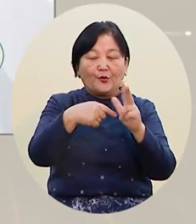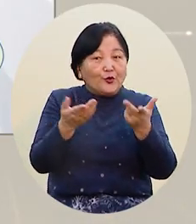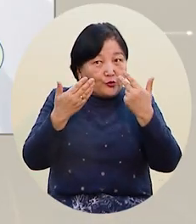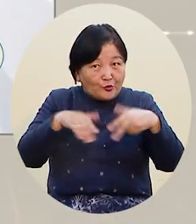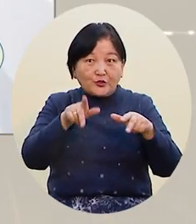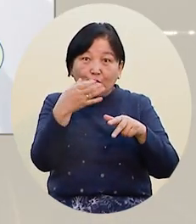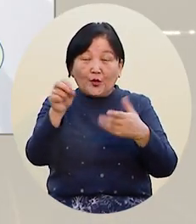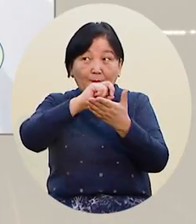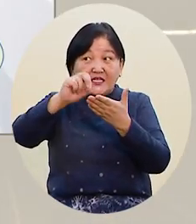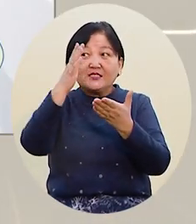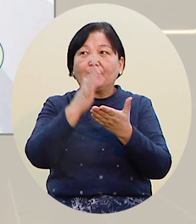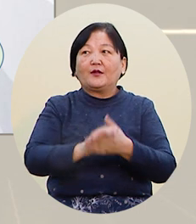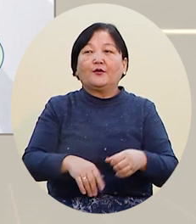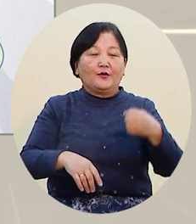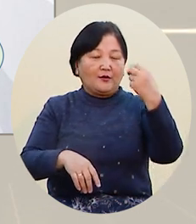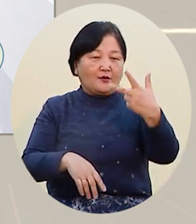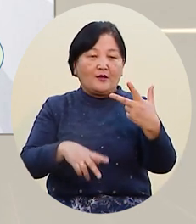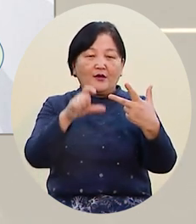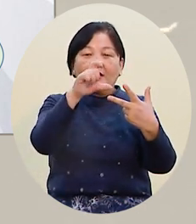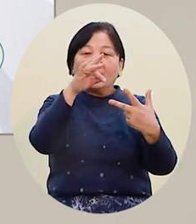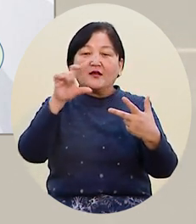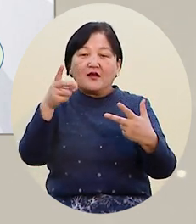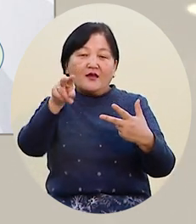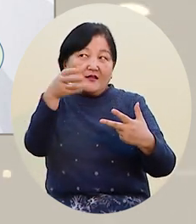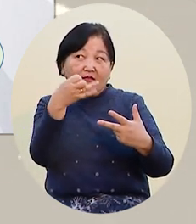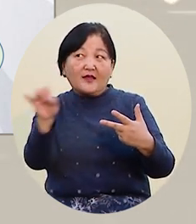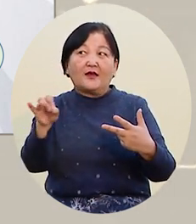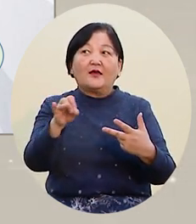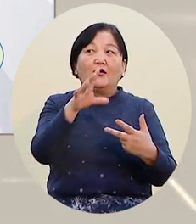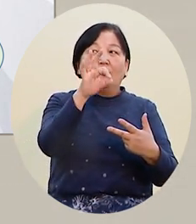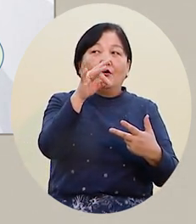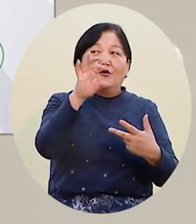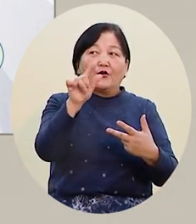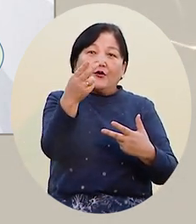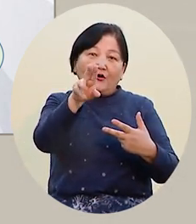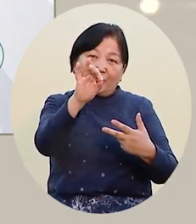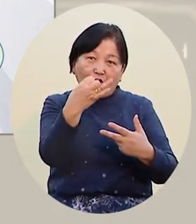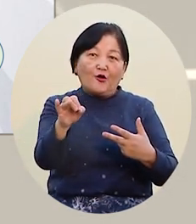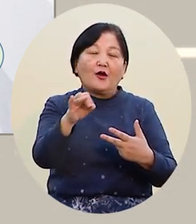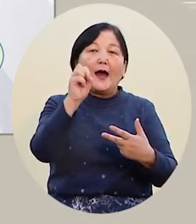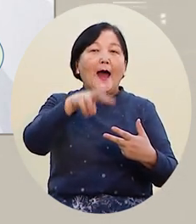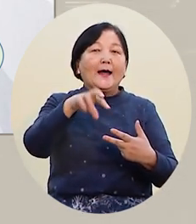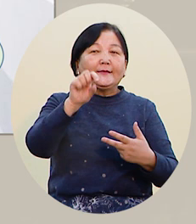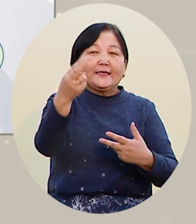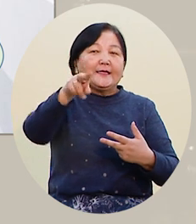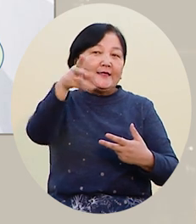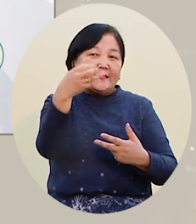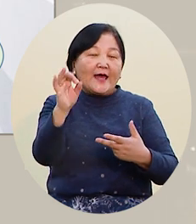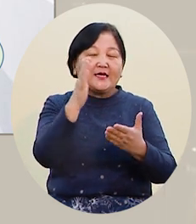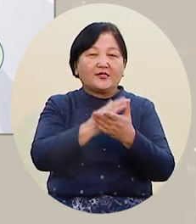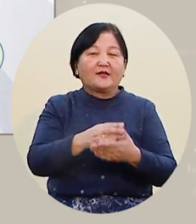байгаа ирээдүйд орогдоо алагтай гэсэн энэ гурван нэрлэлтийг хүүхдүүдээ яагаад дай дээ дөө гэсэн ийм дагуур